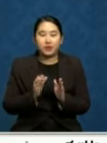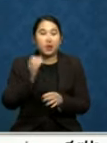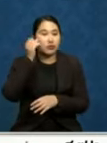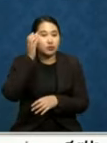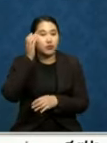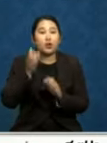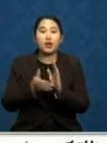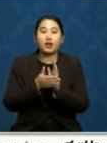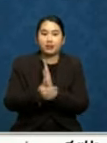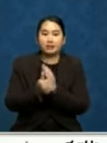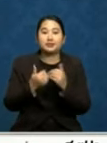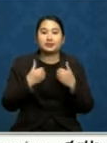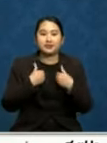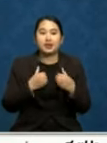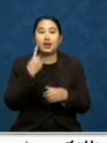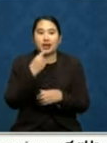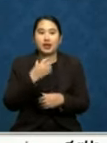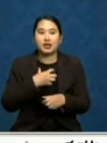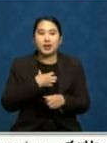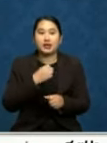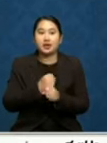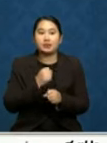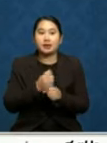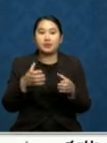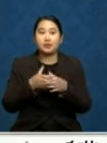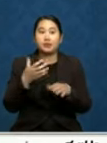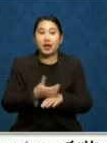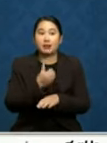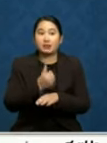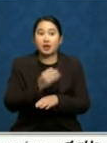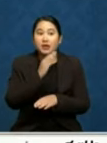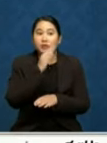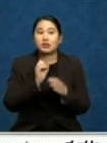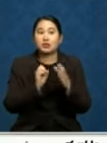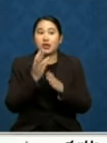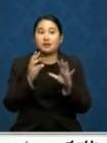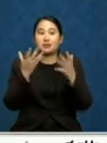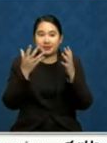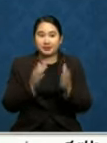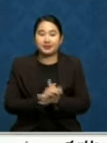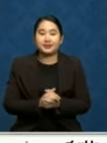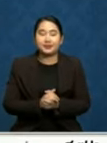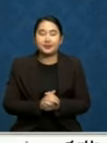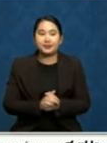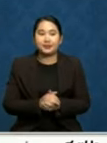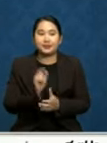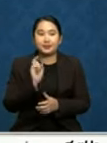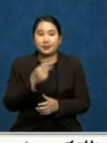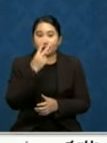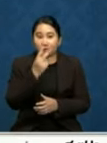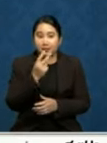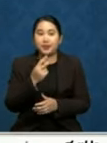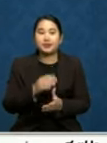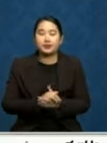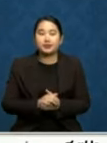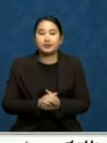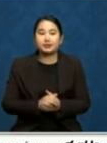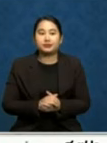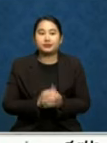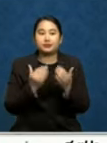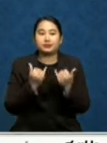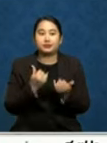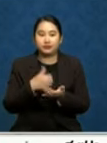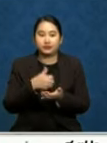ความสามารถข้างนอกใครอยากจะมาทำการเมืองครับถ้าเผื่อไม่มีสวัสดิการตรงนี้นะครับอันนี้ก็ต้องมองในสองแง่มุมนะเนื่องจากสถานะปัจ